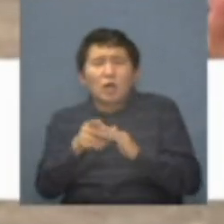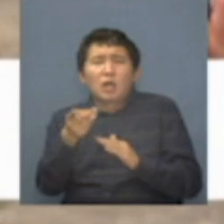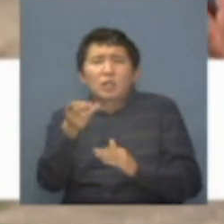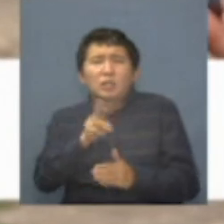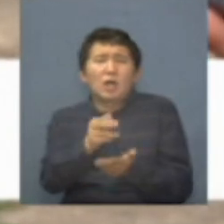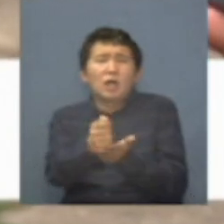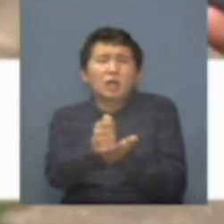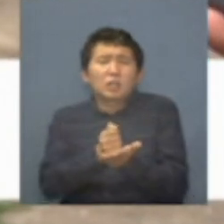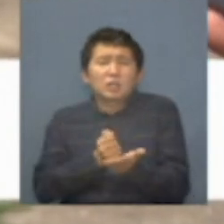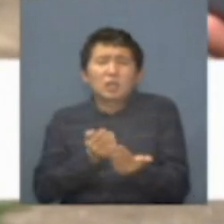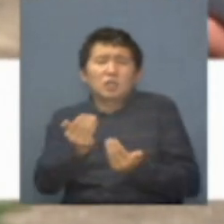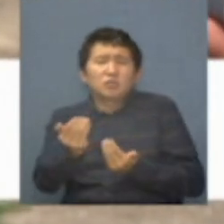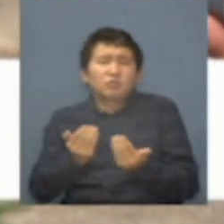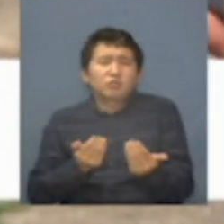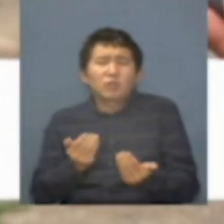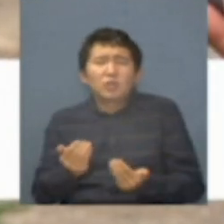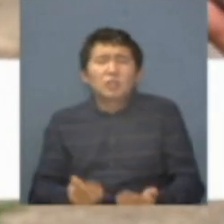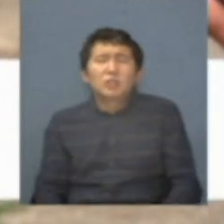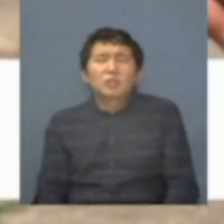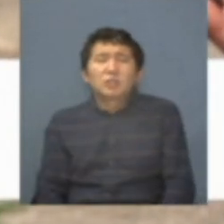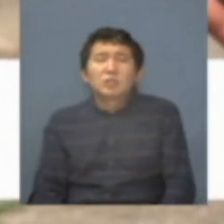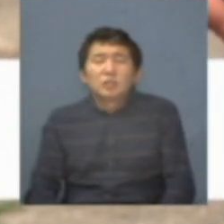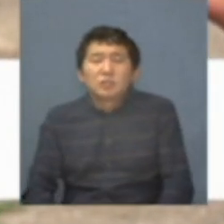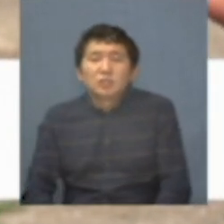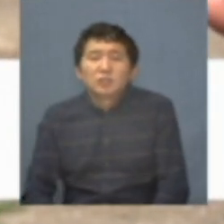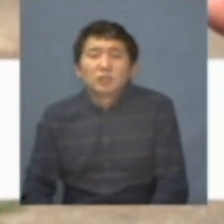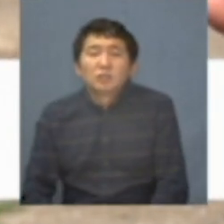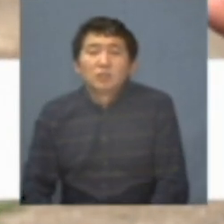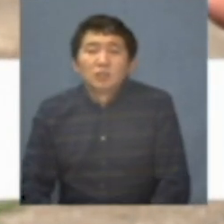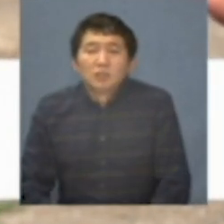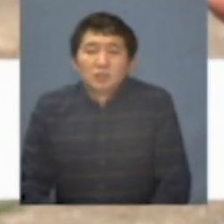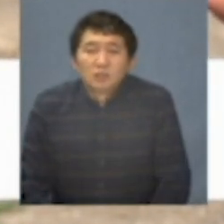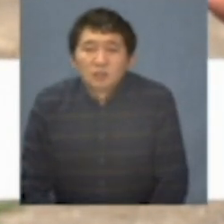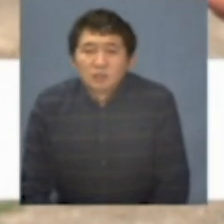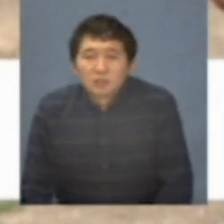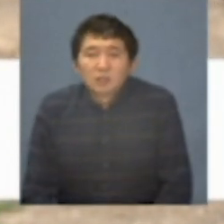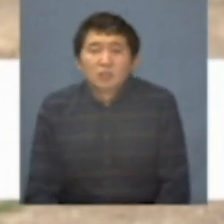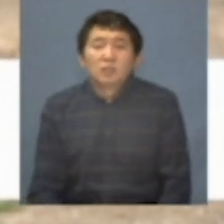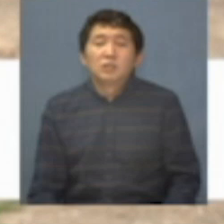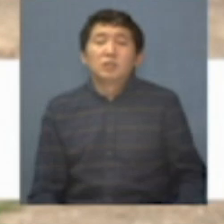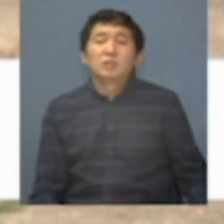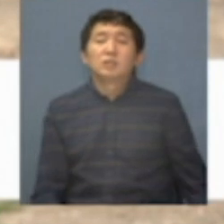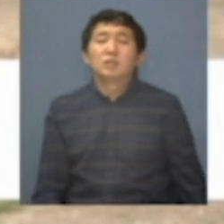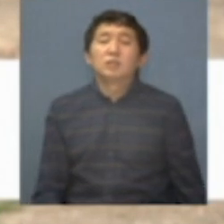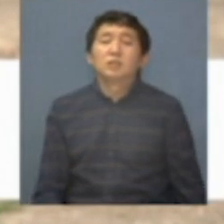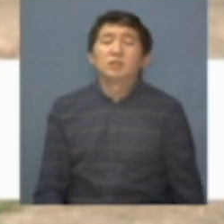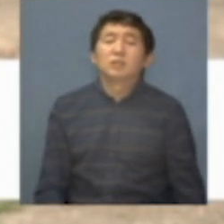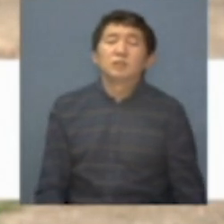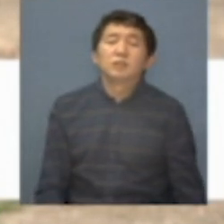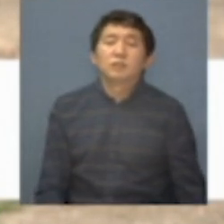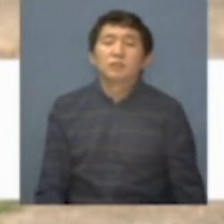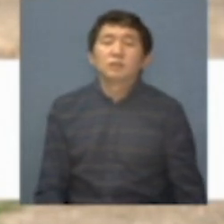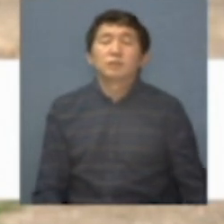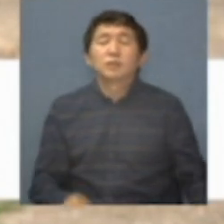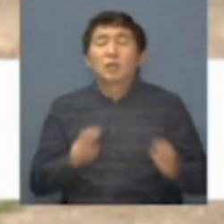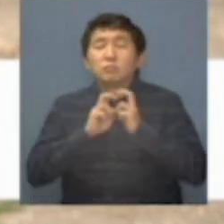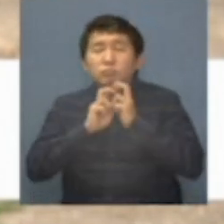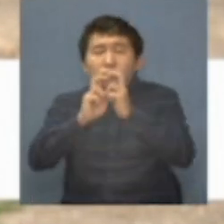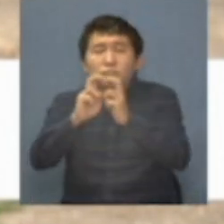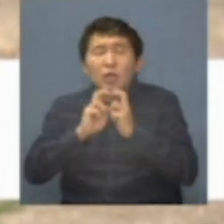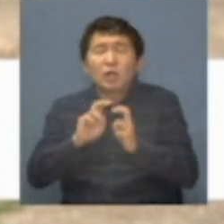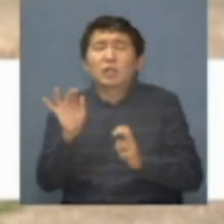предусмотрены административный бытовой корпус, резервуары, насосная станция снижения, горнолыжные подъемники и